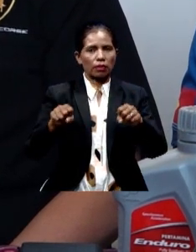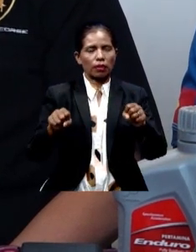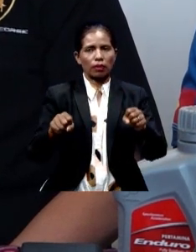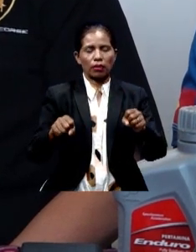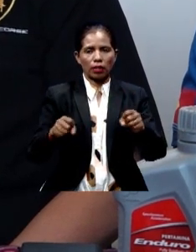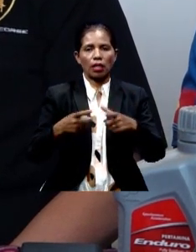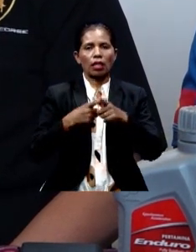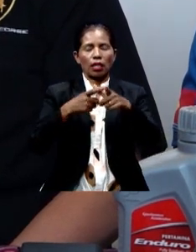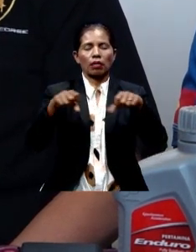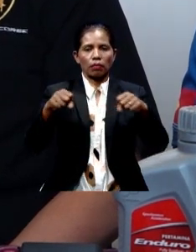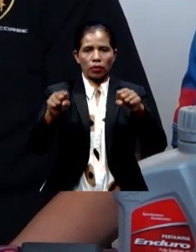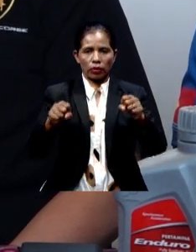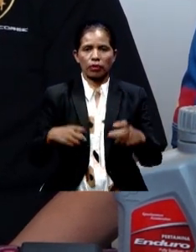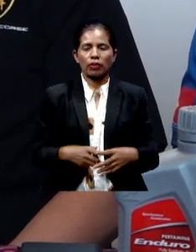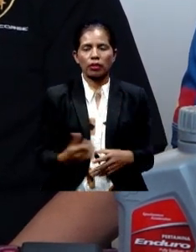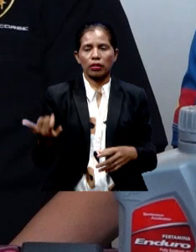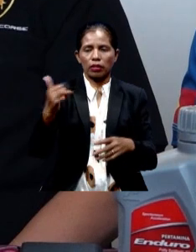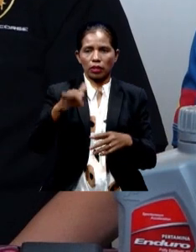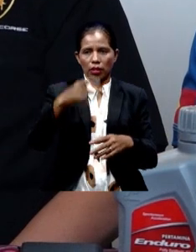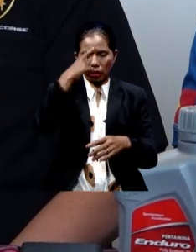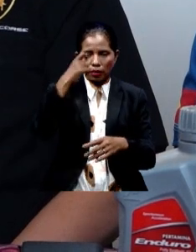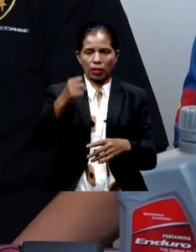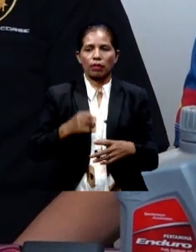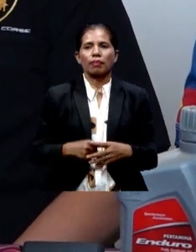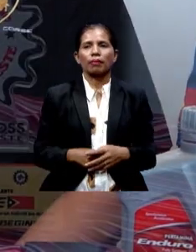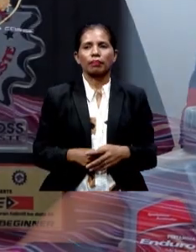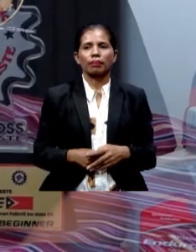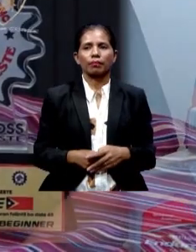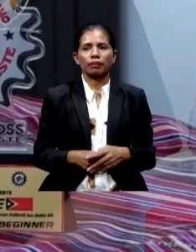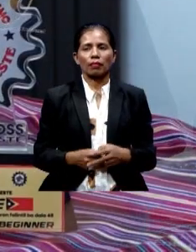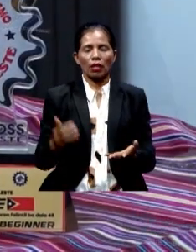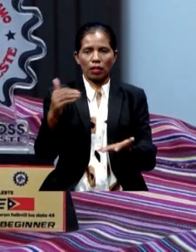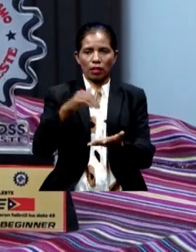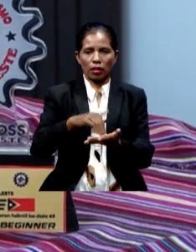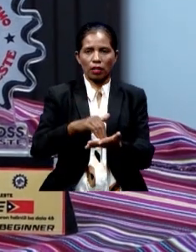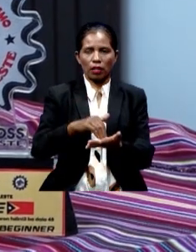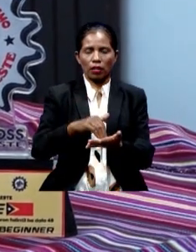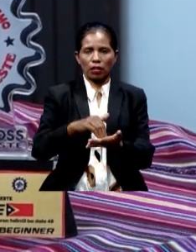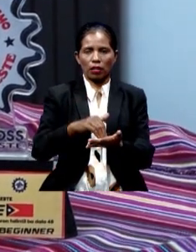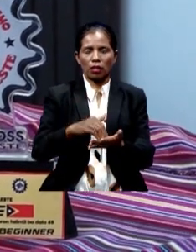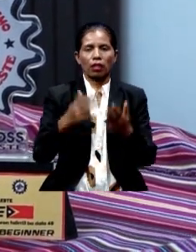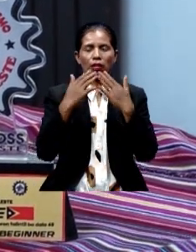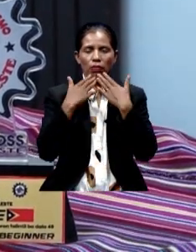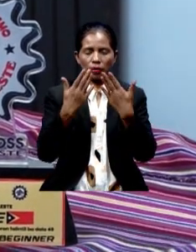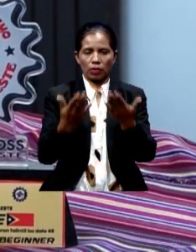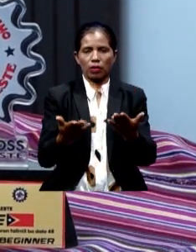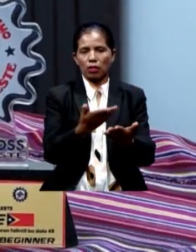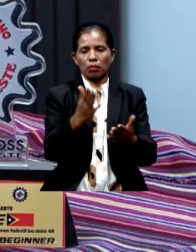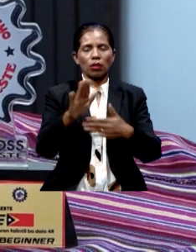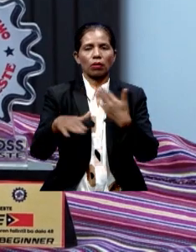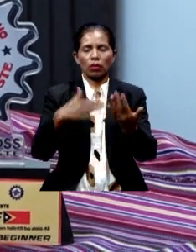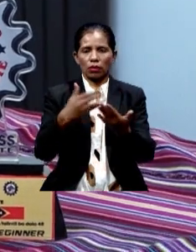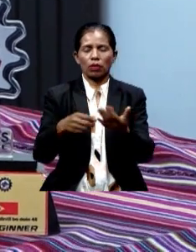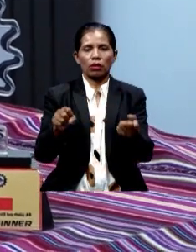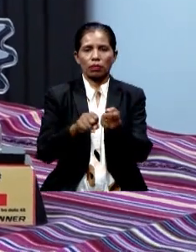halai motor rotris tama dene maka dari datang hawa atau brigadu ba inho tunia